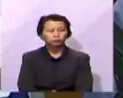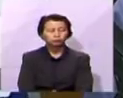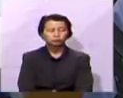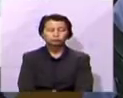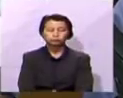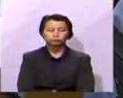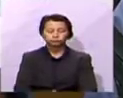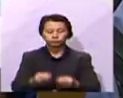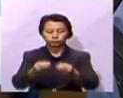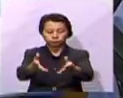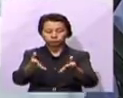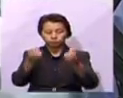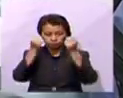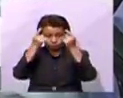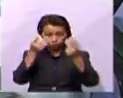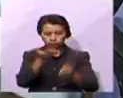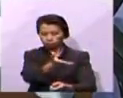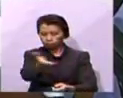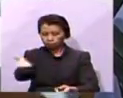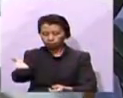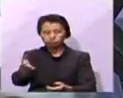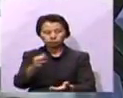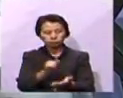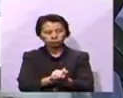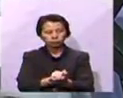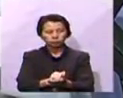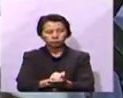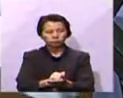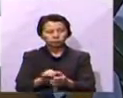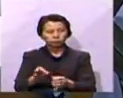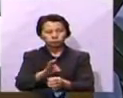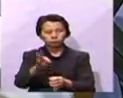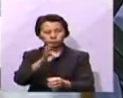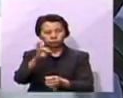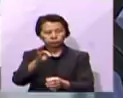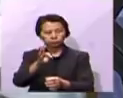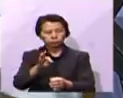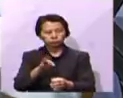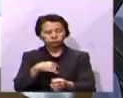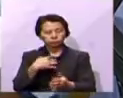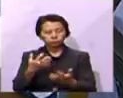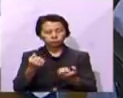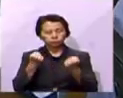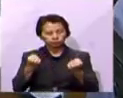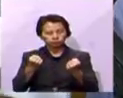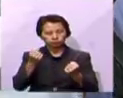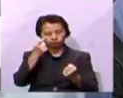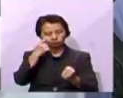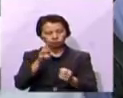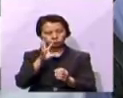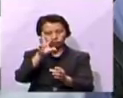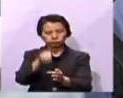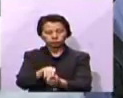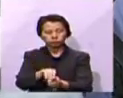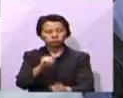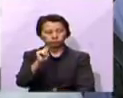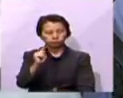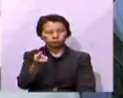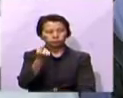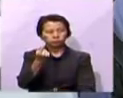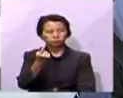Memberi kesedaran kepada mereka dulu, menanam semangat, menanam keminatan mereka untuk berketimpung dalam sesuatu